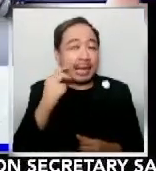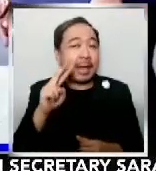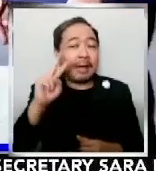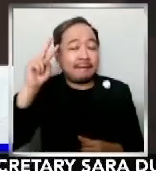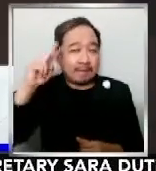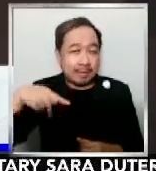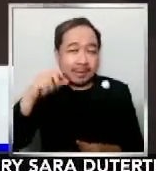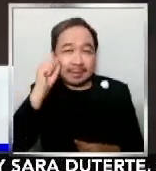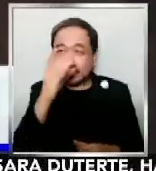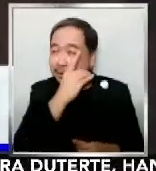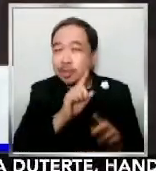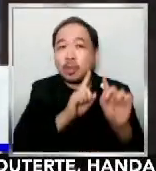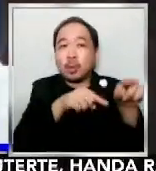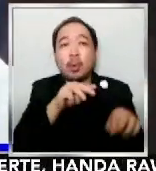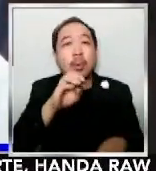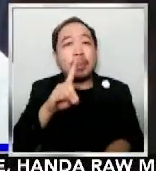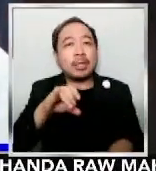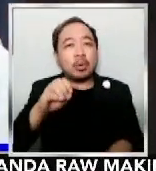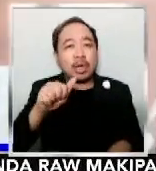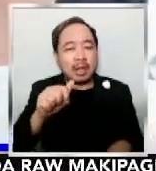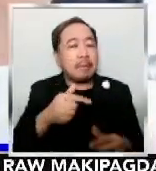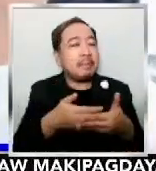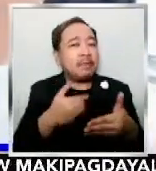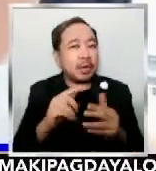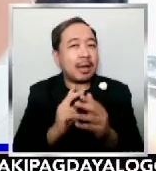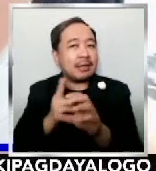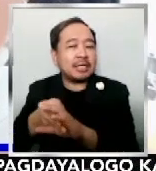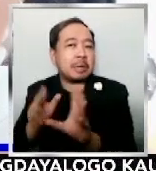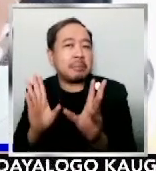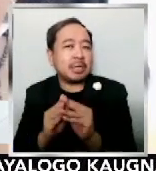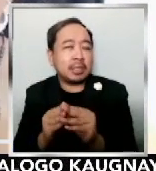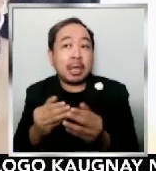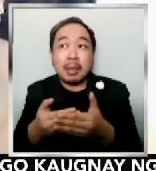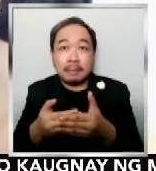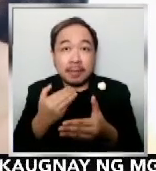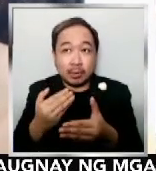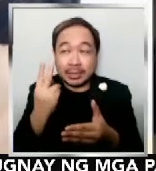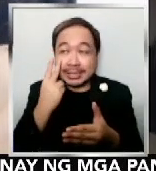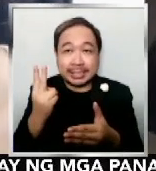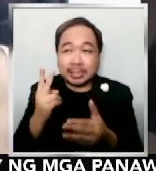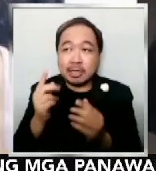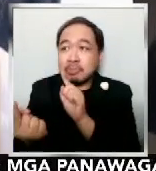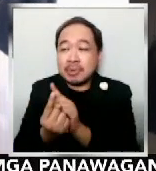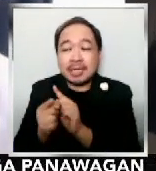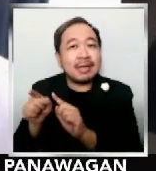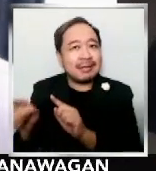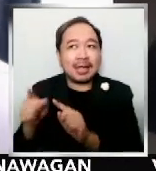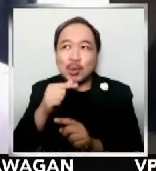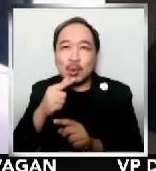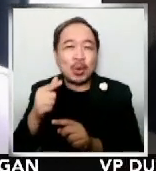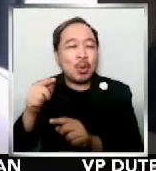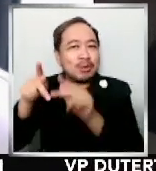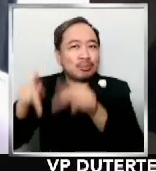isang pagtitipon. Bago siya umalis, muli niyang nakita ang parking attendant niya noong nag-aaral pa sa San Beda College at San